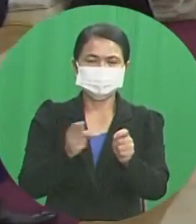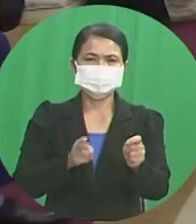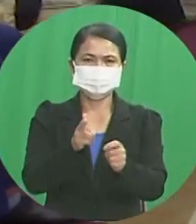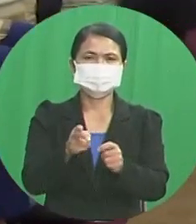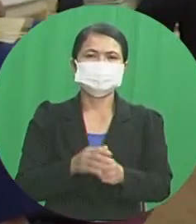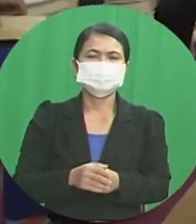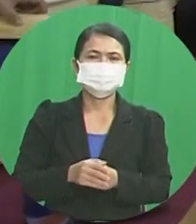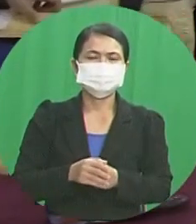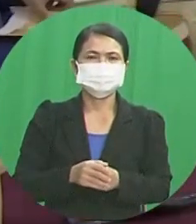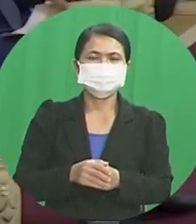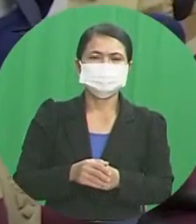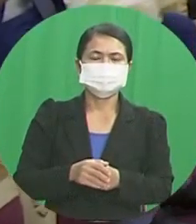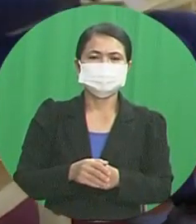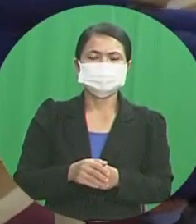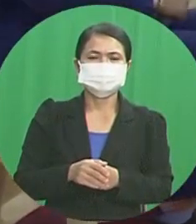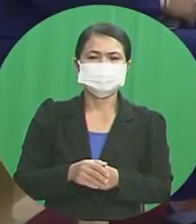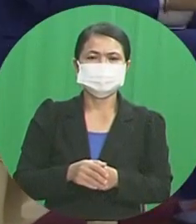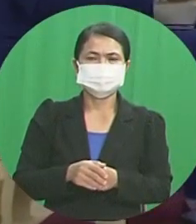ប់